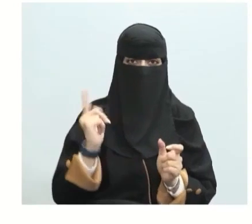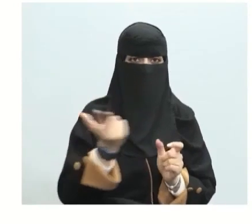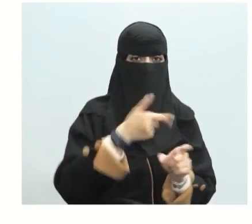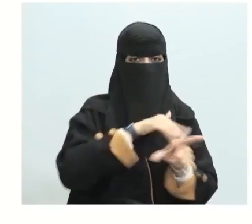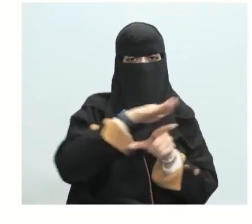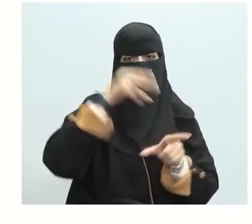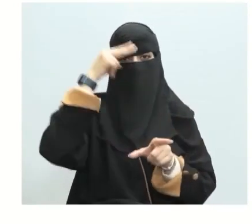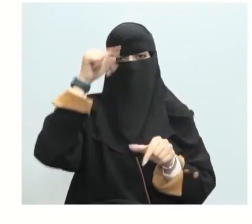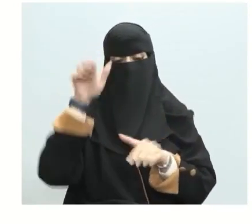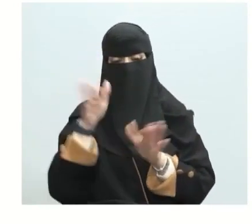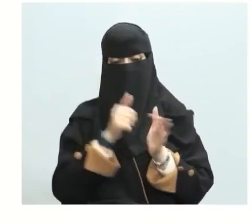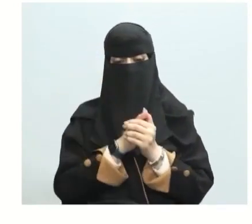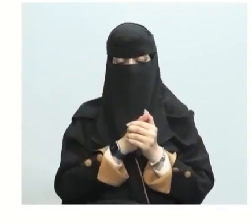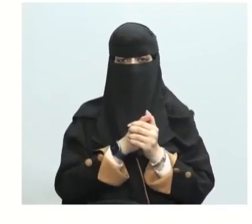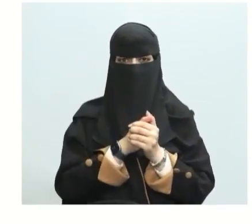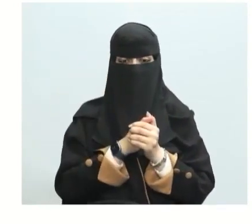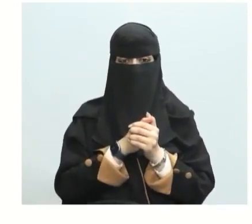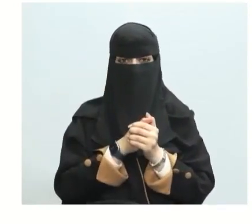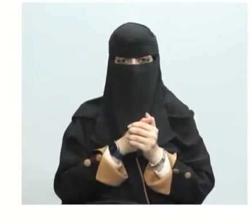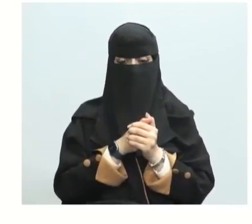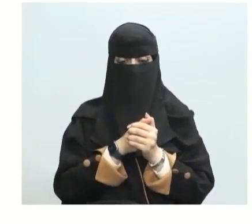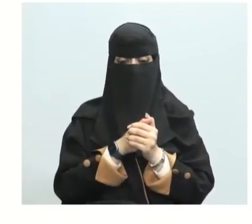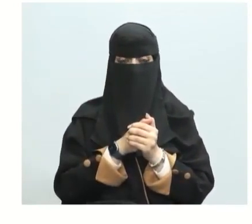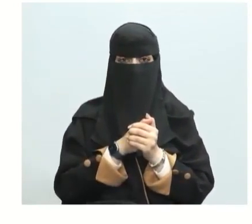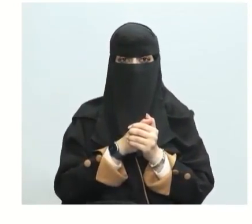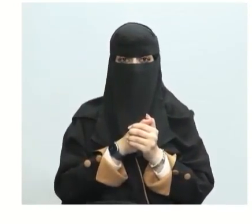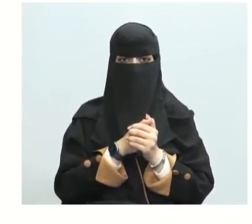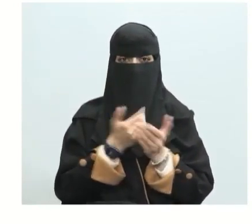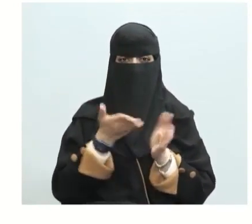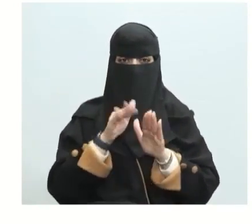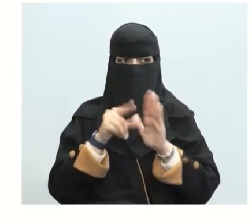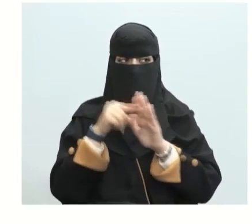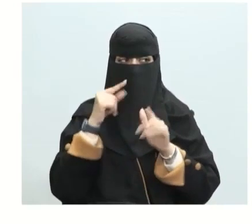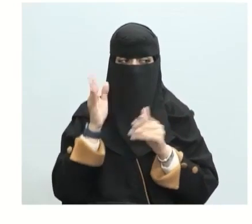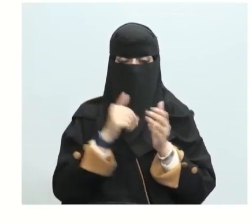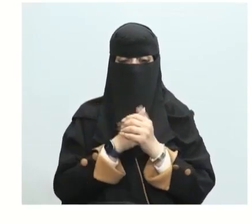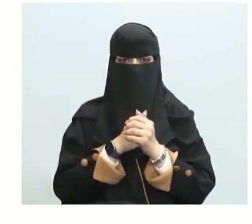الموضوع اذكر عنوانا يتعلق بهذا الموضوع او اكثر من عنوان